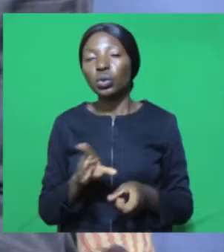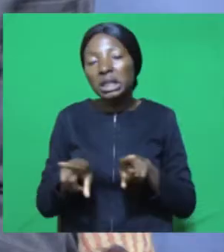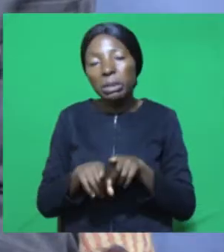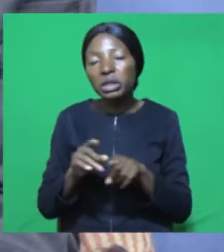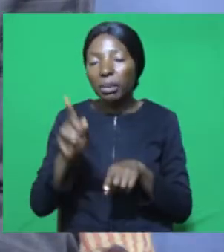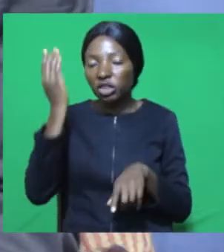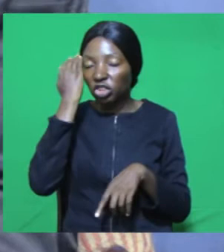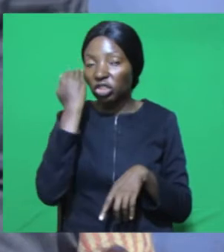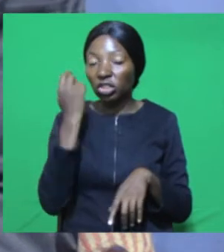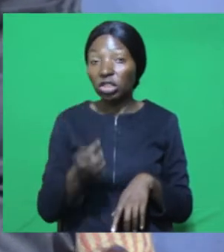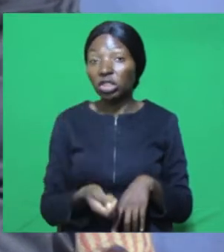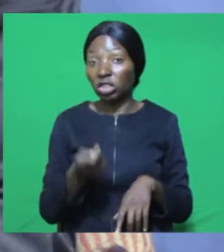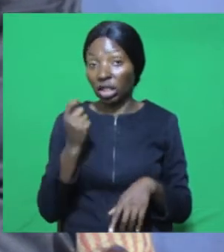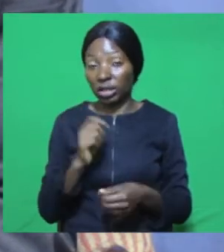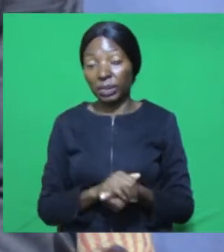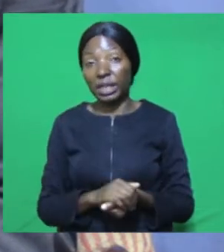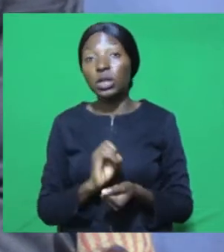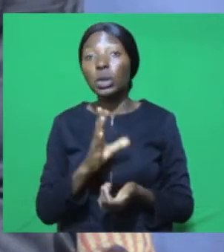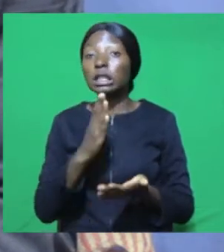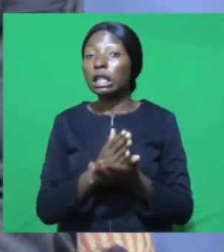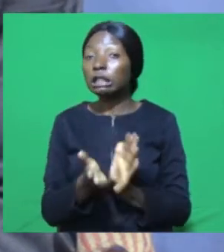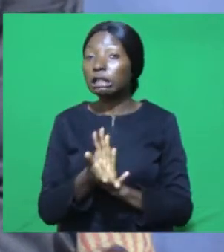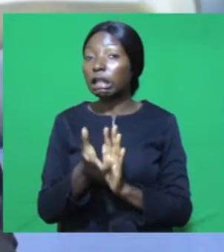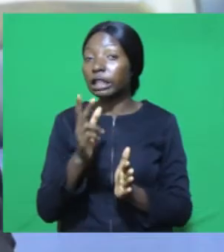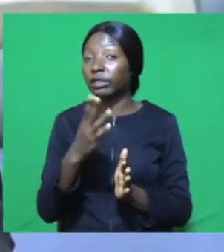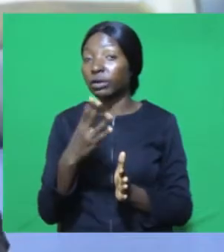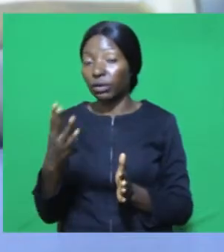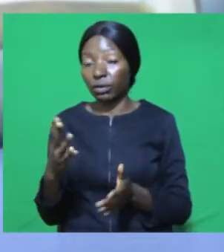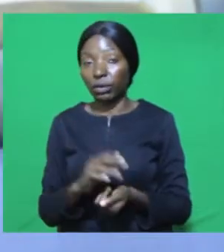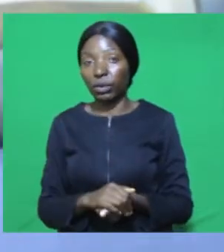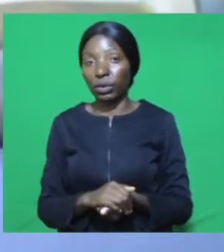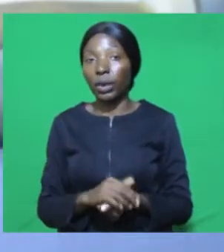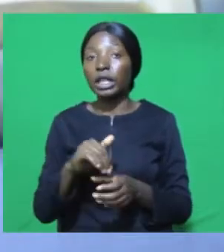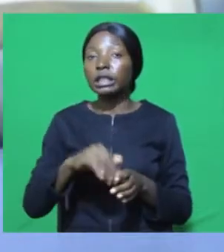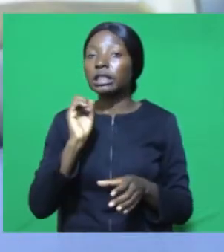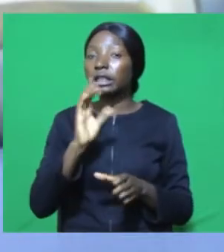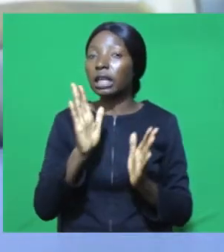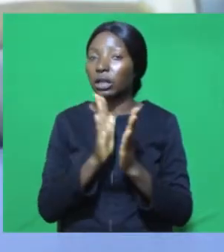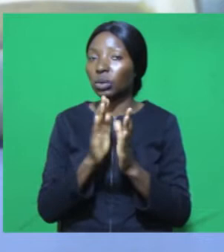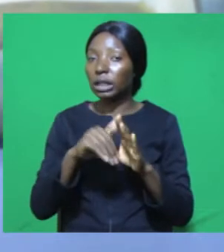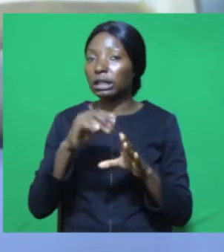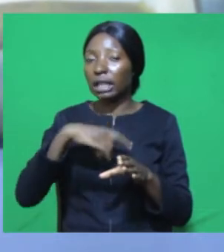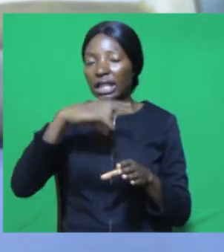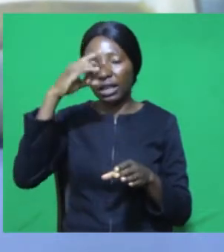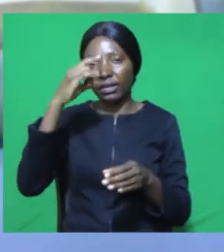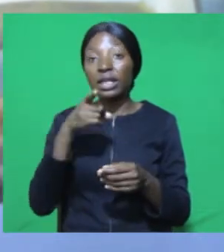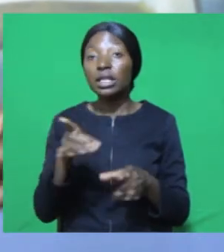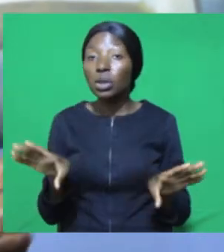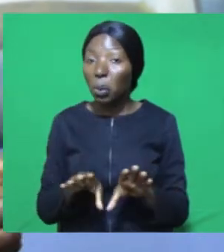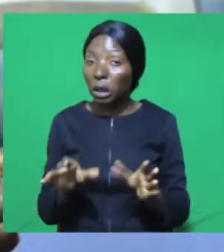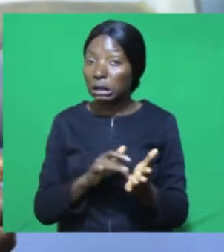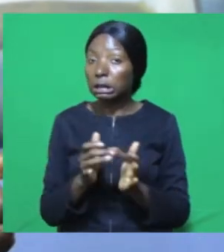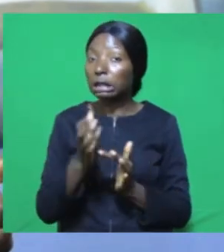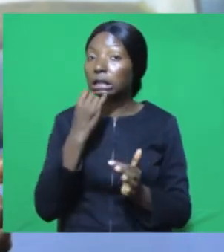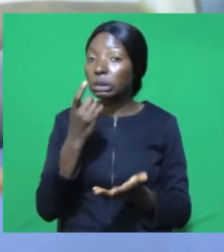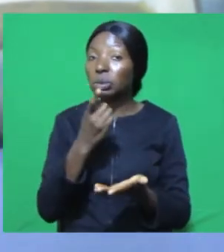saka rutongo saka kubva 1844 kusanctuary yokudenga ndo basa riri kuitwa najesu riya rakataurwa